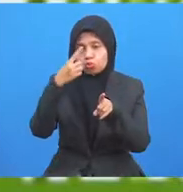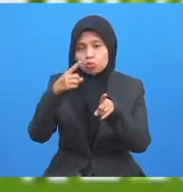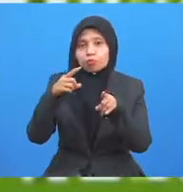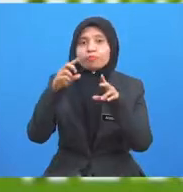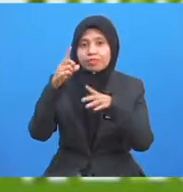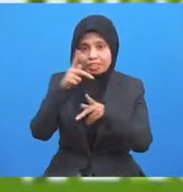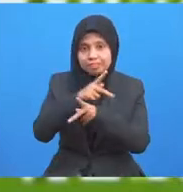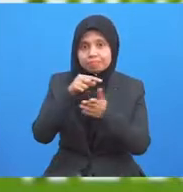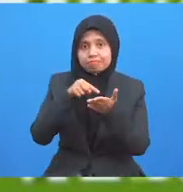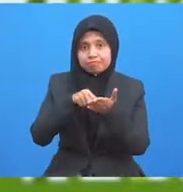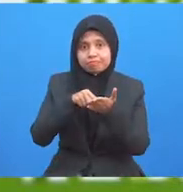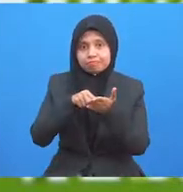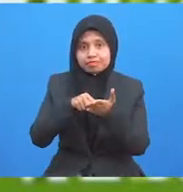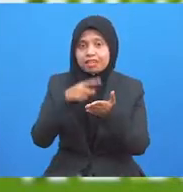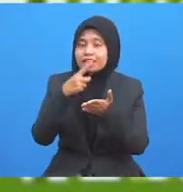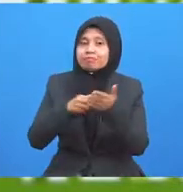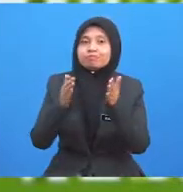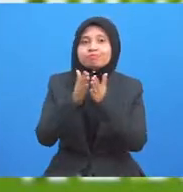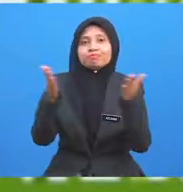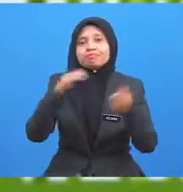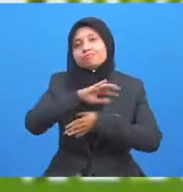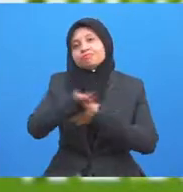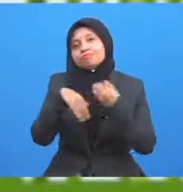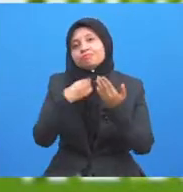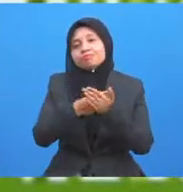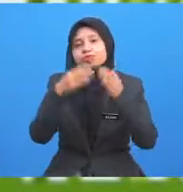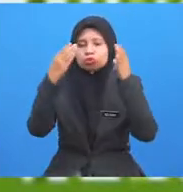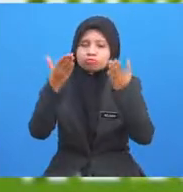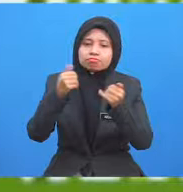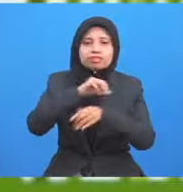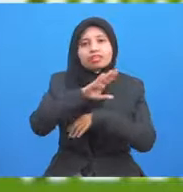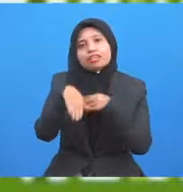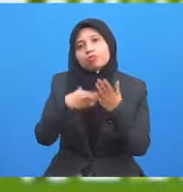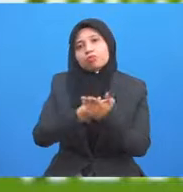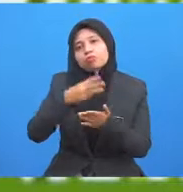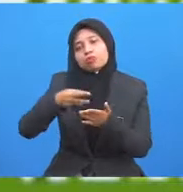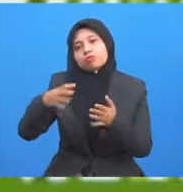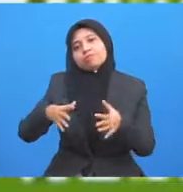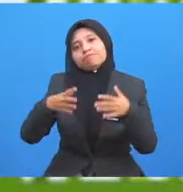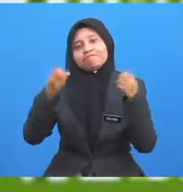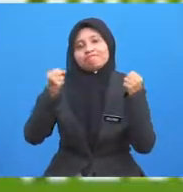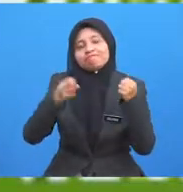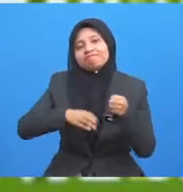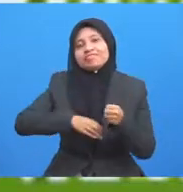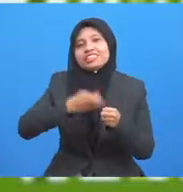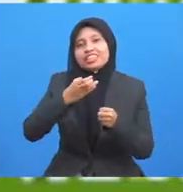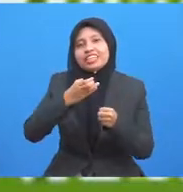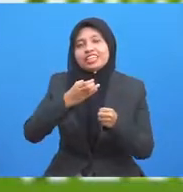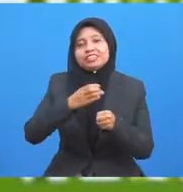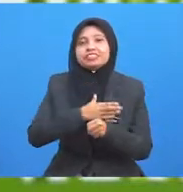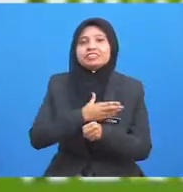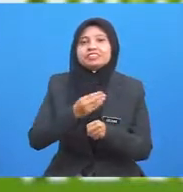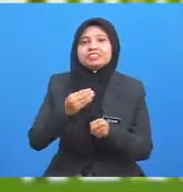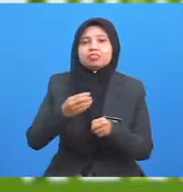pembelajaran kali ini. Apa khabar semua? Cikgu harap murid-murid semua sentiasa ceria,